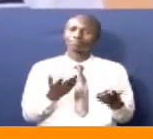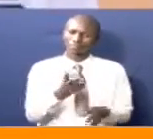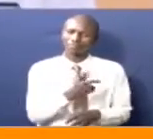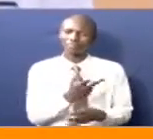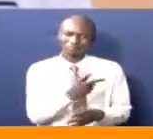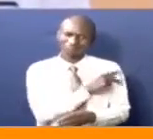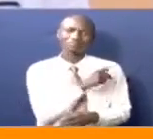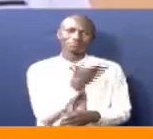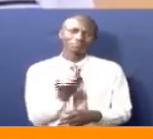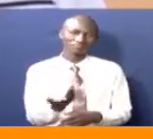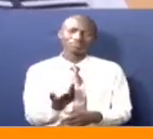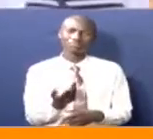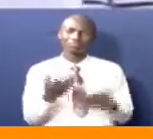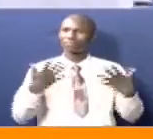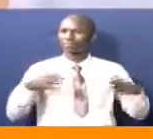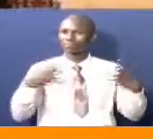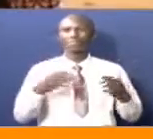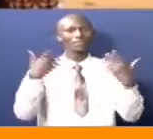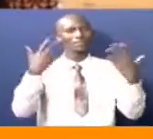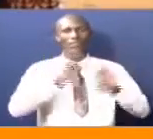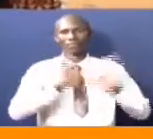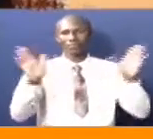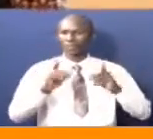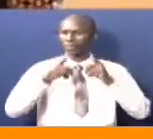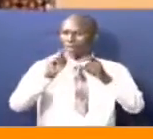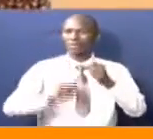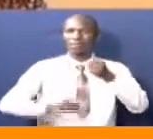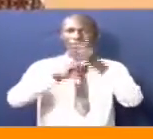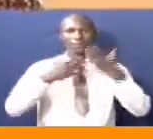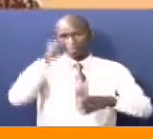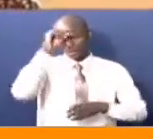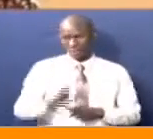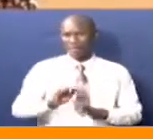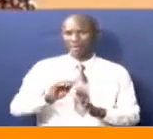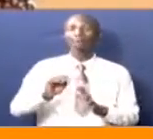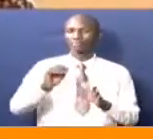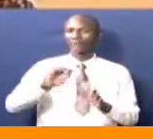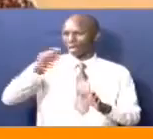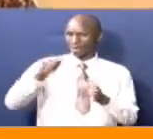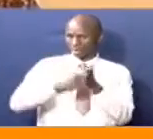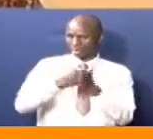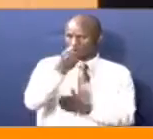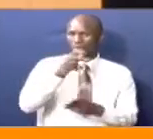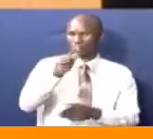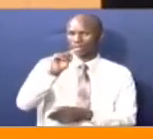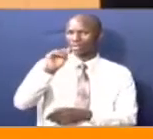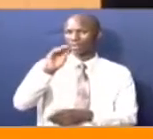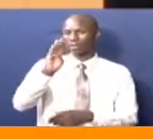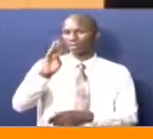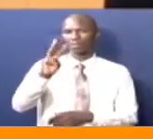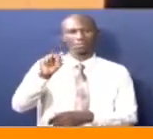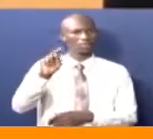these vaccines into people's arms. Ndeto ini siya kwa tuomba unengava na wakaunti ya Makueni Professor Kivutha Kibwana. Na